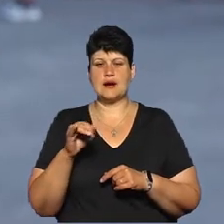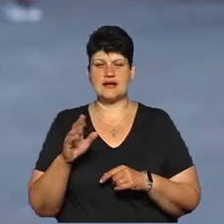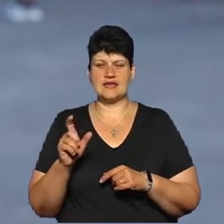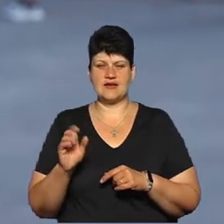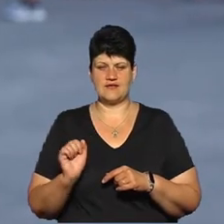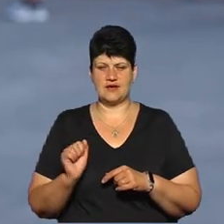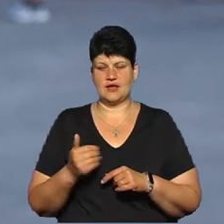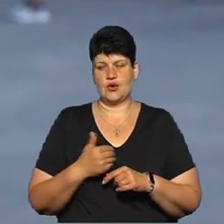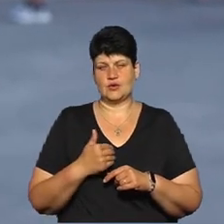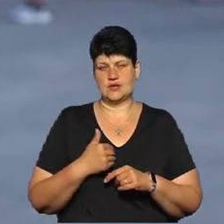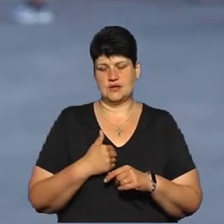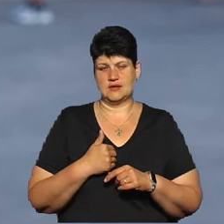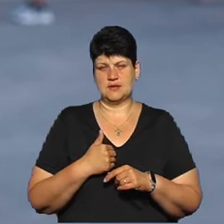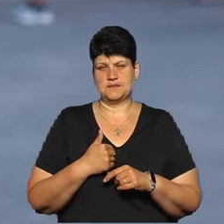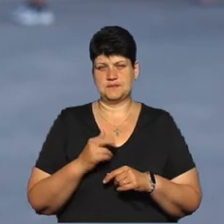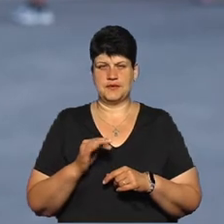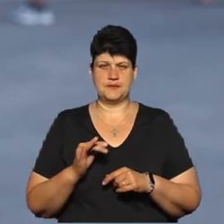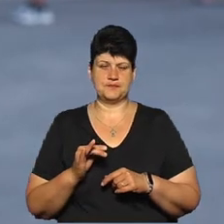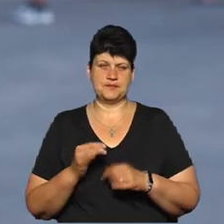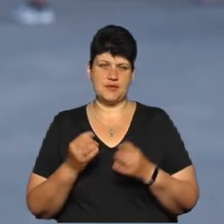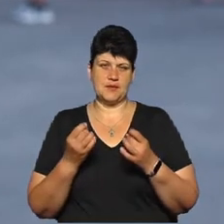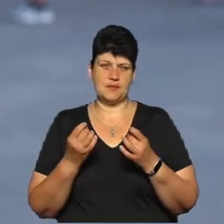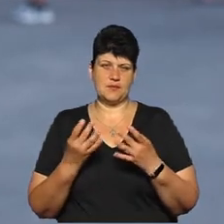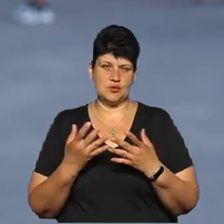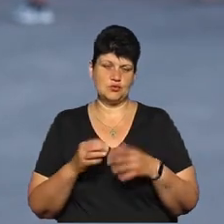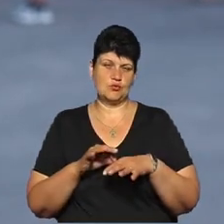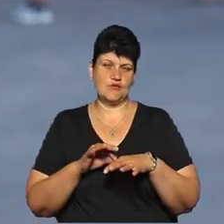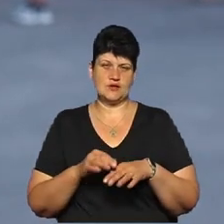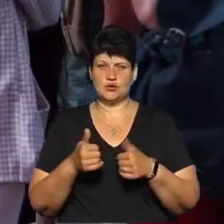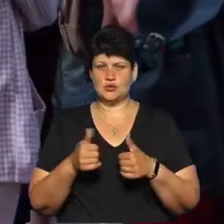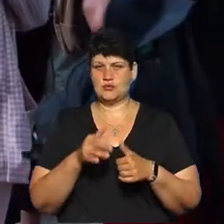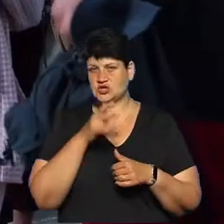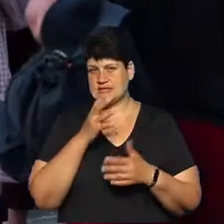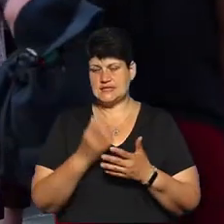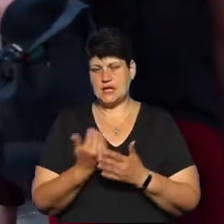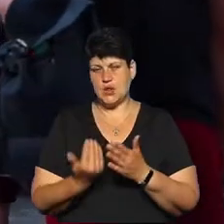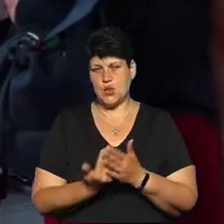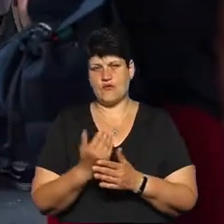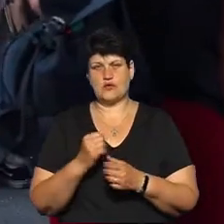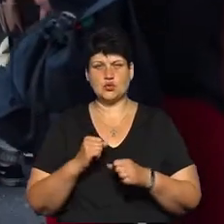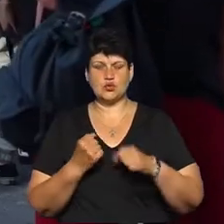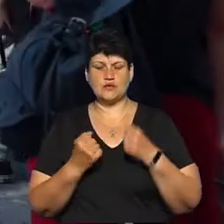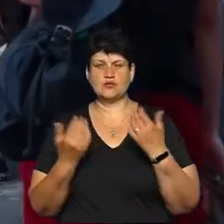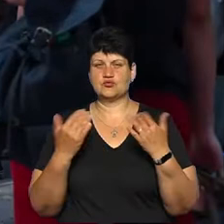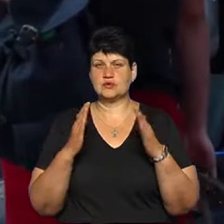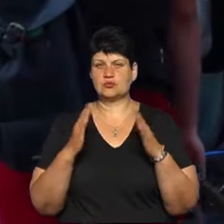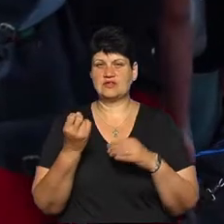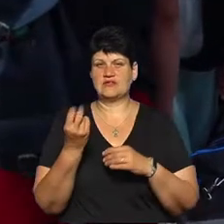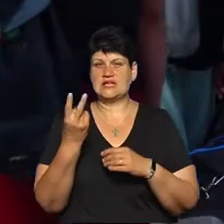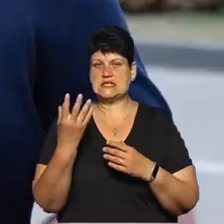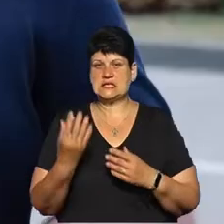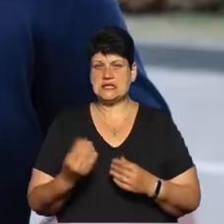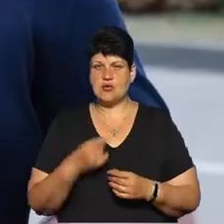повернутися, провести добрий час та знайти нових друзів. Відпочиватимуть діти 12 днів, розповідає